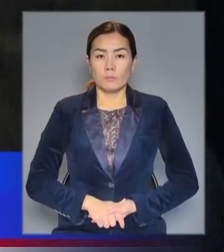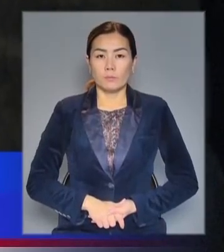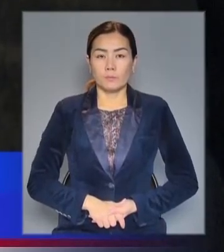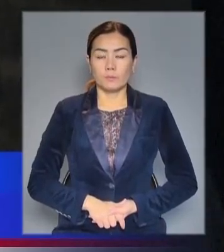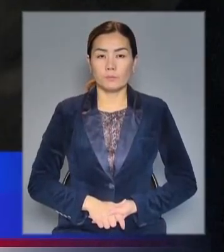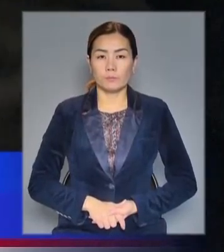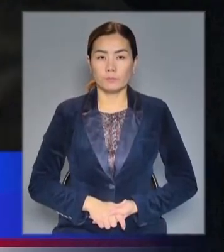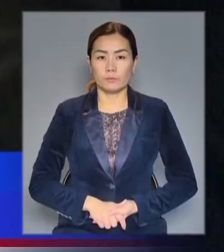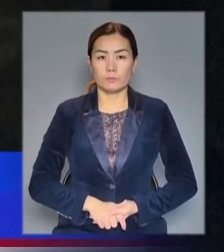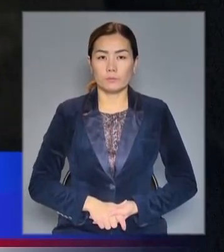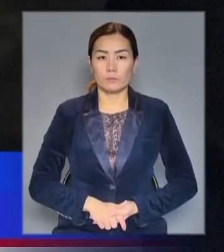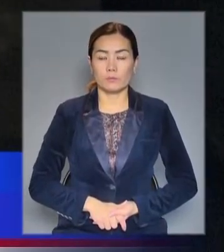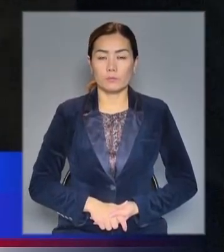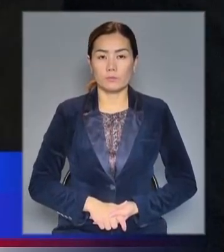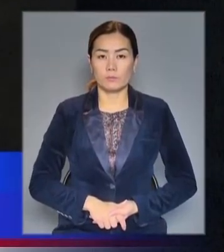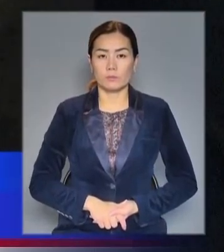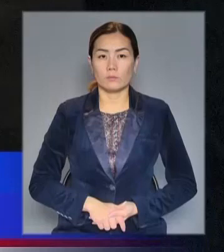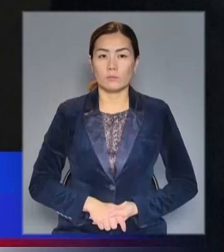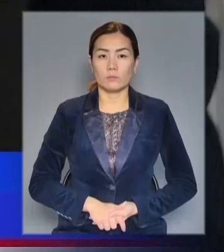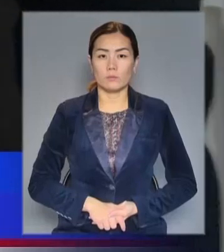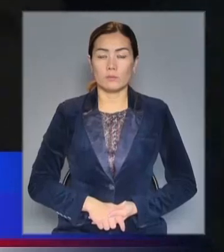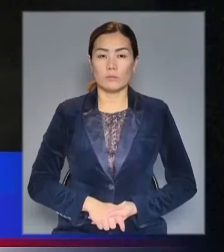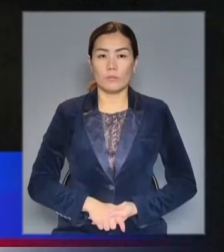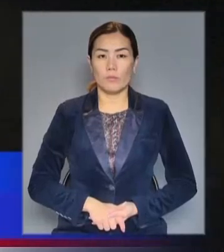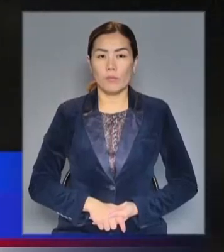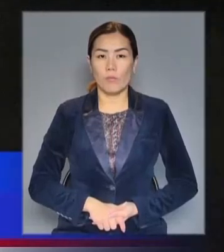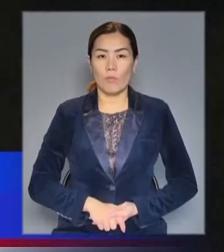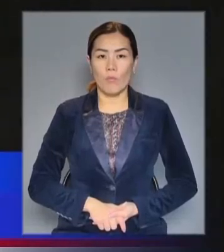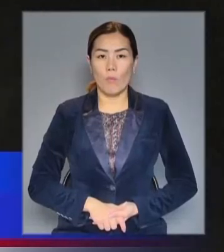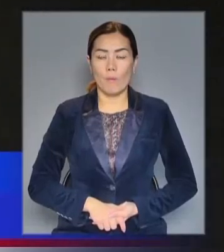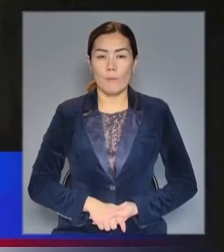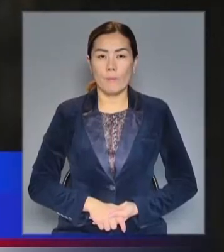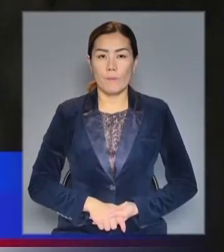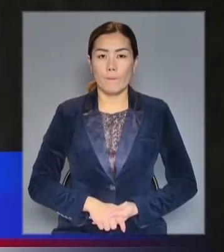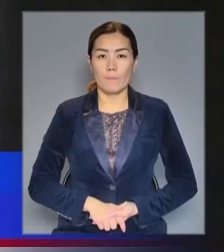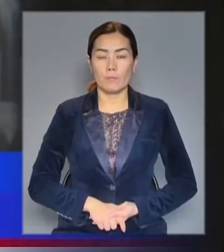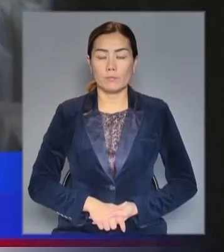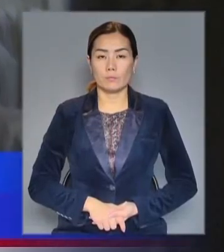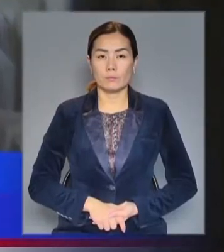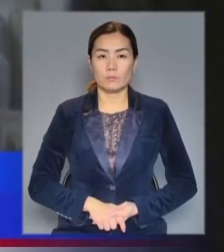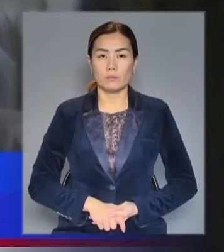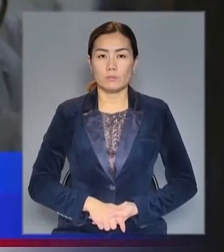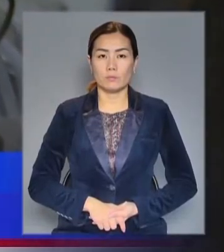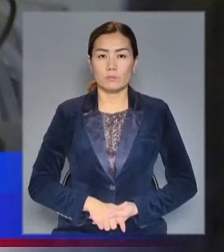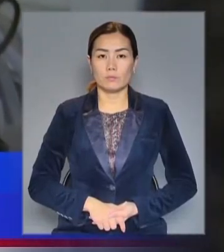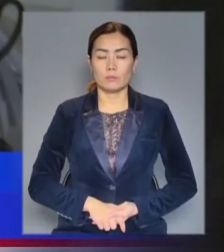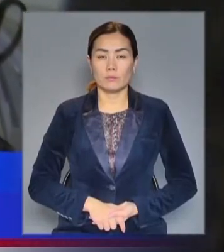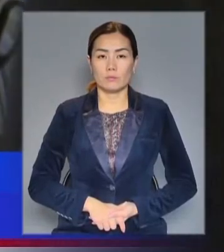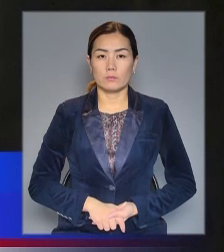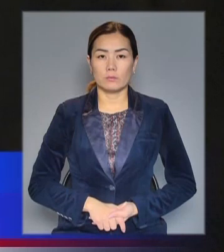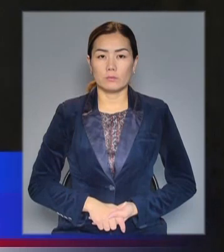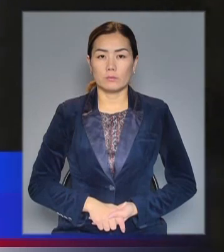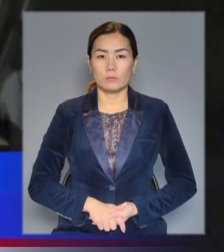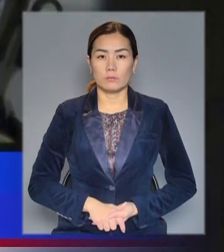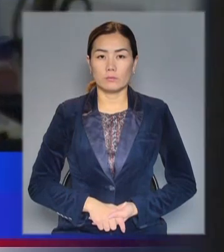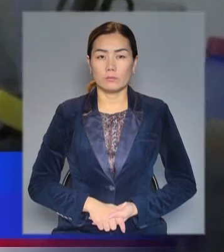қазір келеді, аварийный ситуация, әуеза 48 деп жүр. Сол келгесін, сол мен сөйлесесін, я не ответственный. Вот